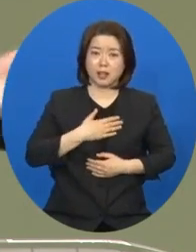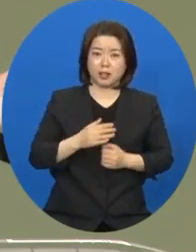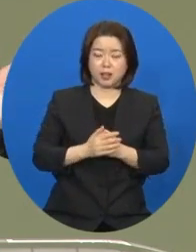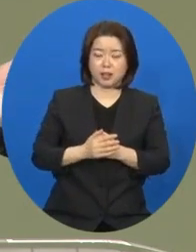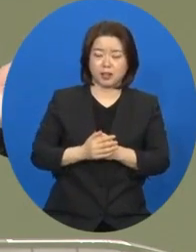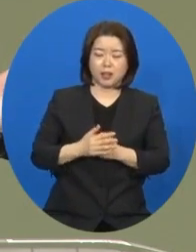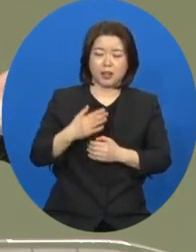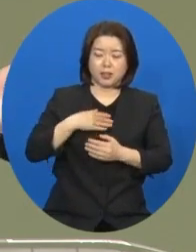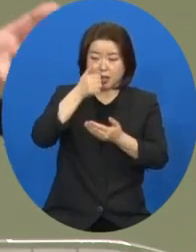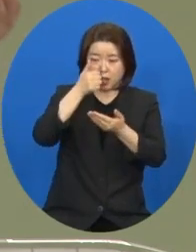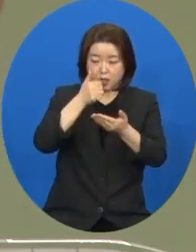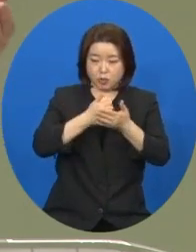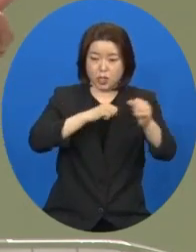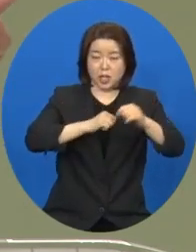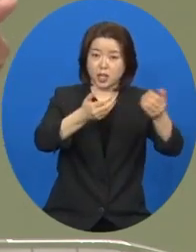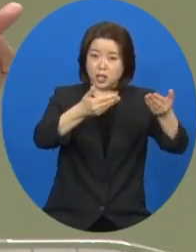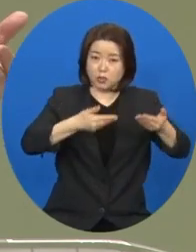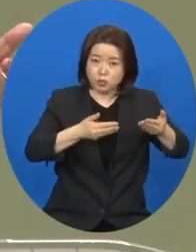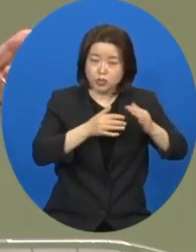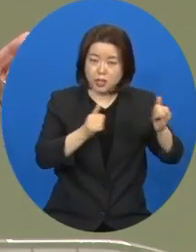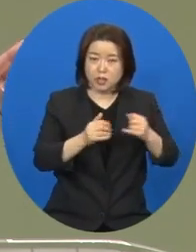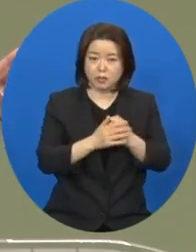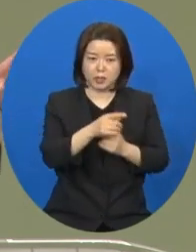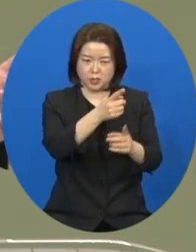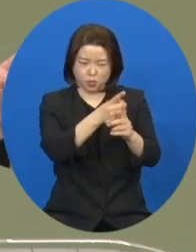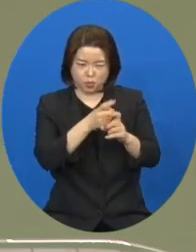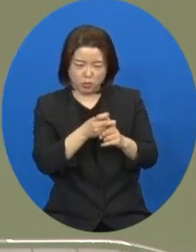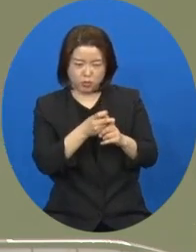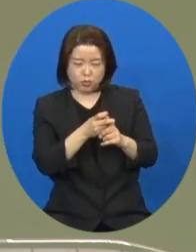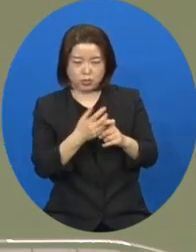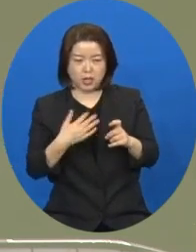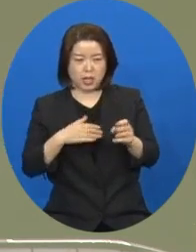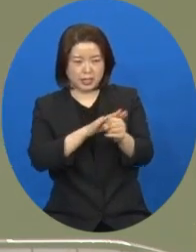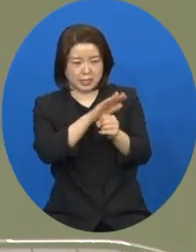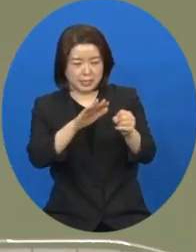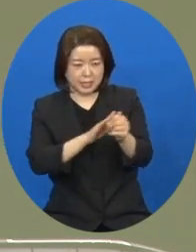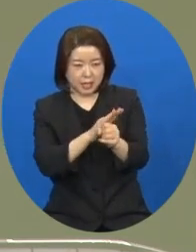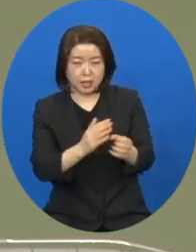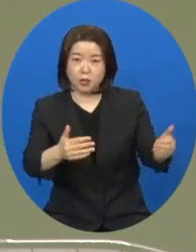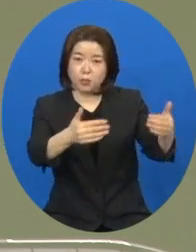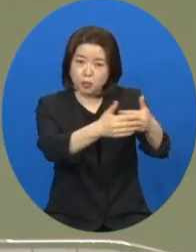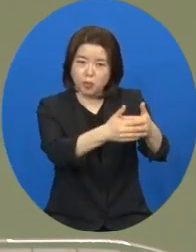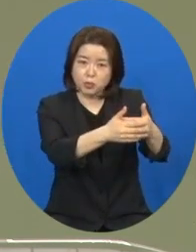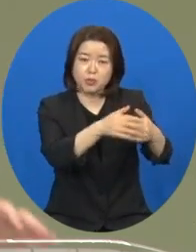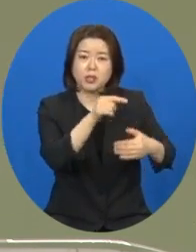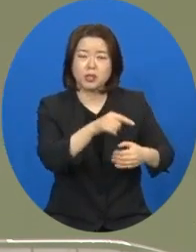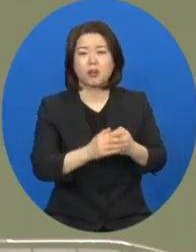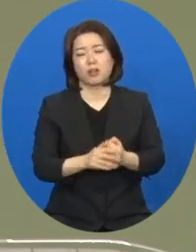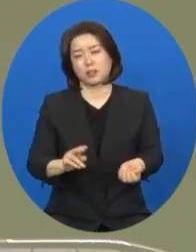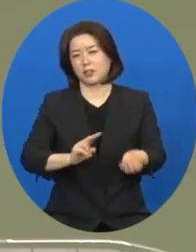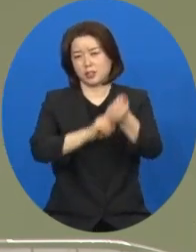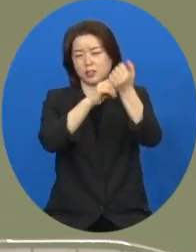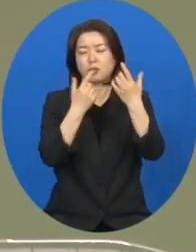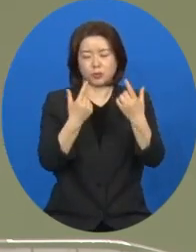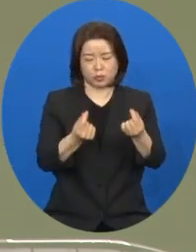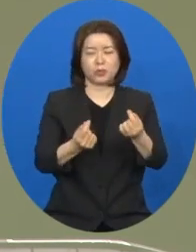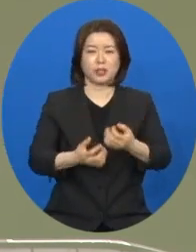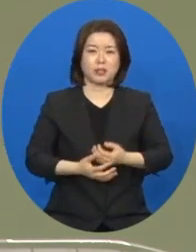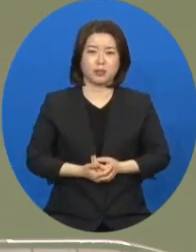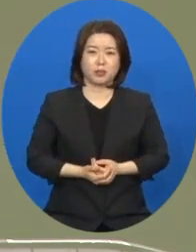나에게 죄 지은 사람, 원수를 용서하고 사랑한다, 이건 기적이 일어난 거예요. 기적이.